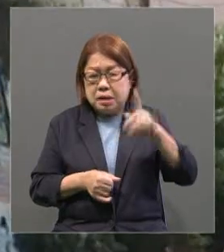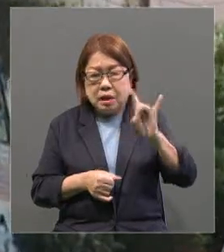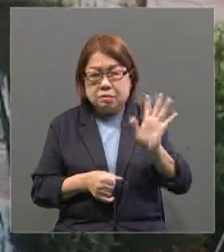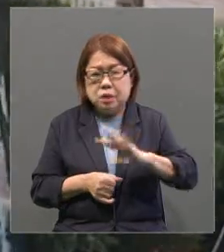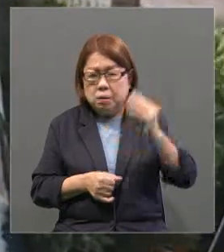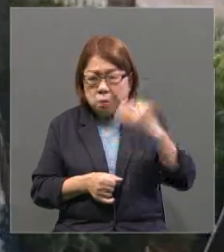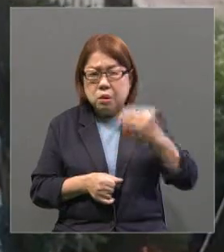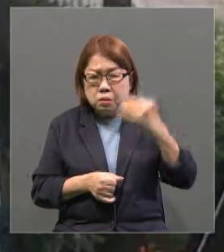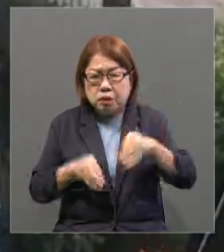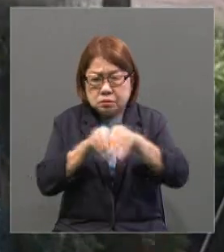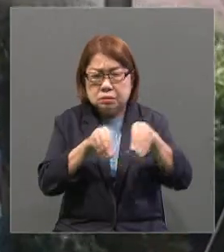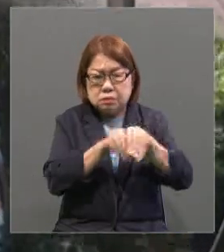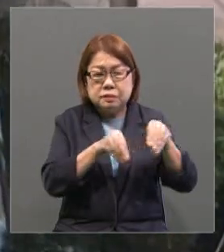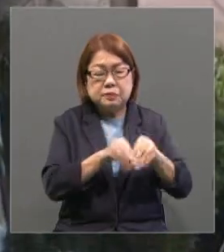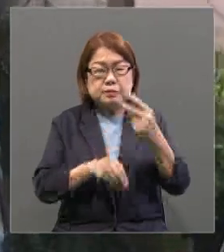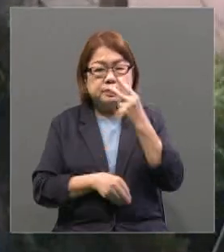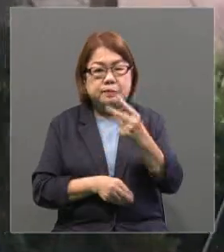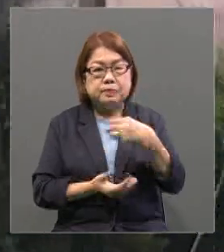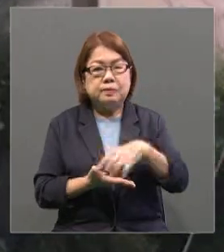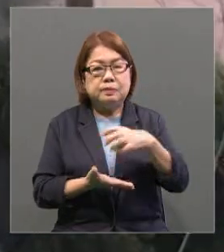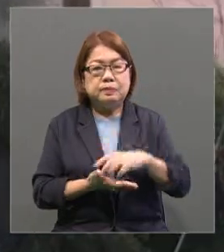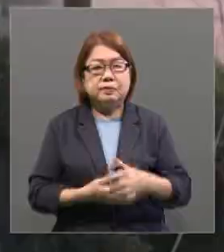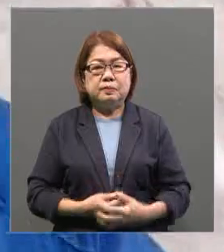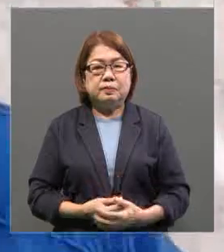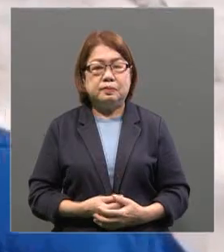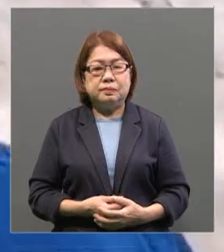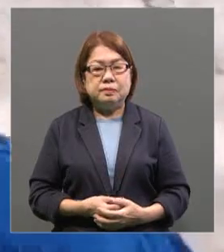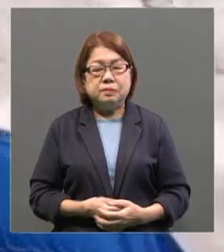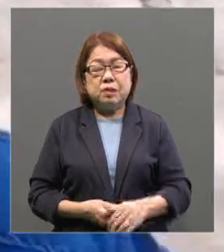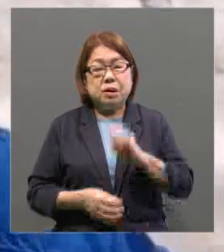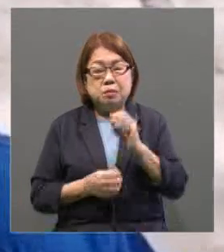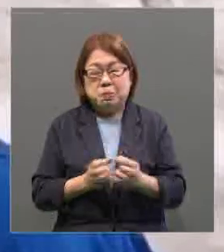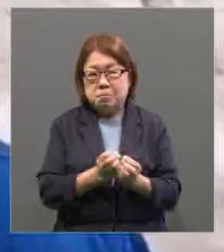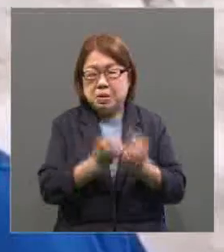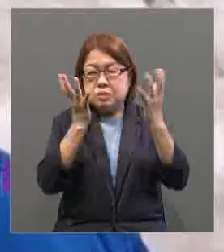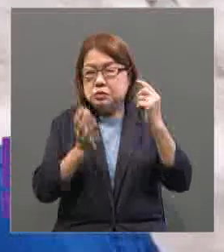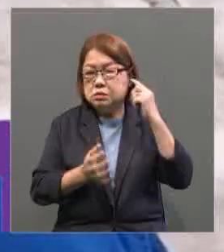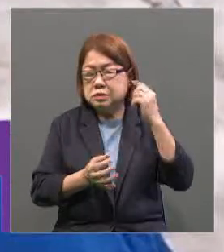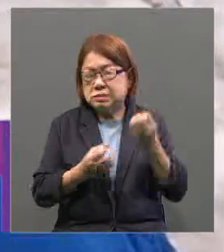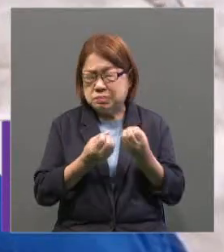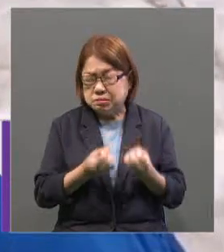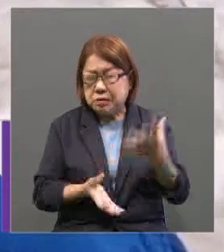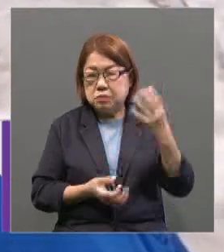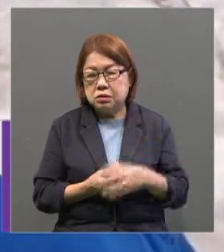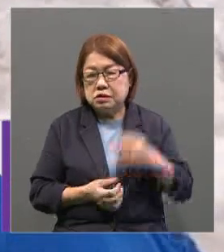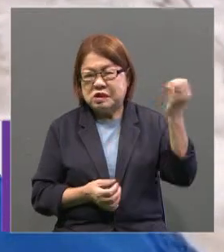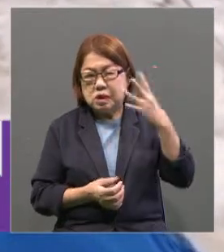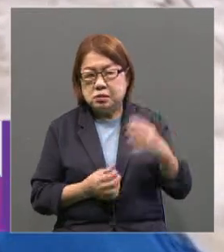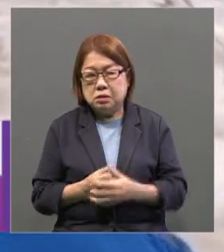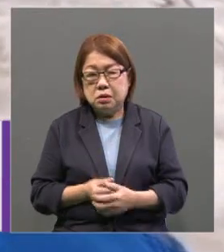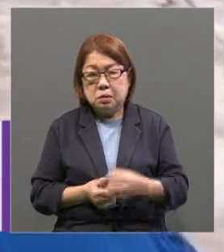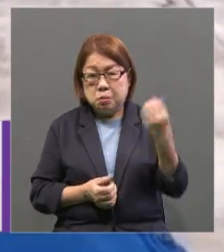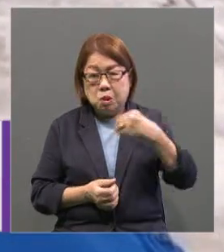ะไปฟังเสียงชาวบ้านในพื้นที่กันค่ะ โอ้มันปึ้งเลยอ ่ ะ เขาบอกว่าหม้อแปลงนี้เบิร์ดระเบิดบ่อย